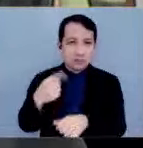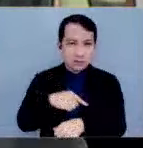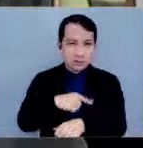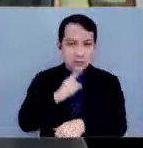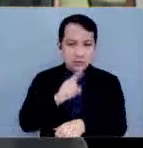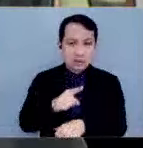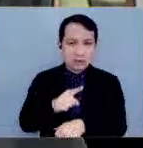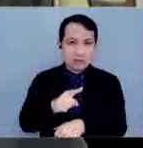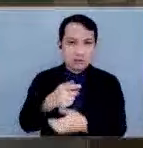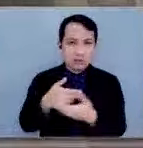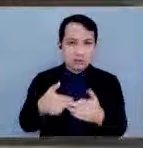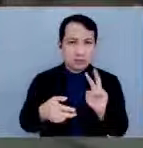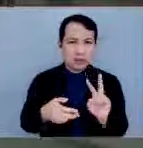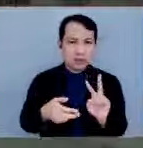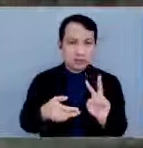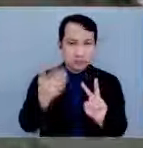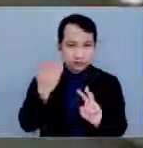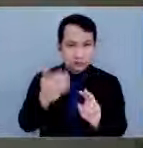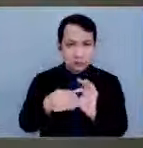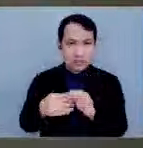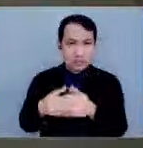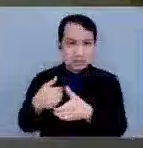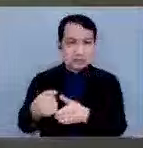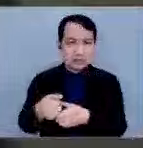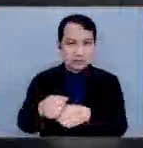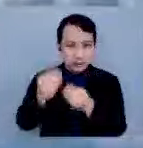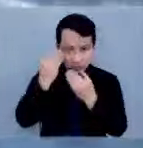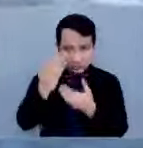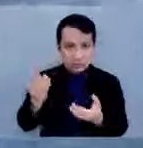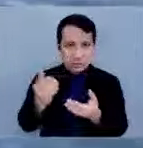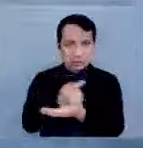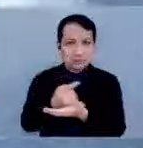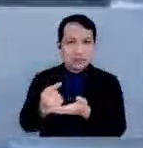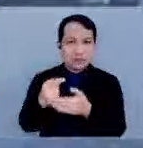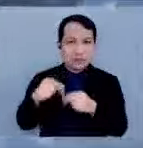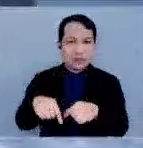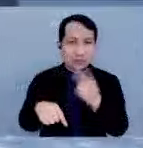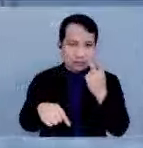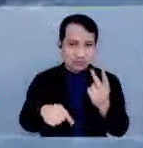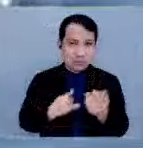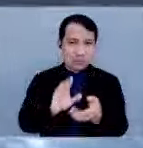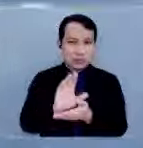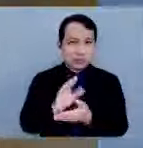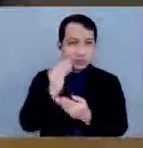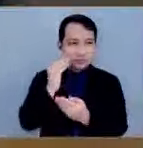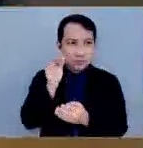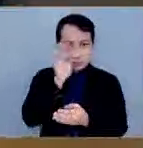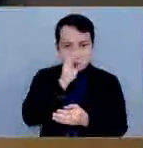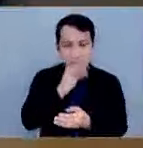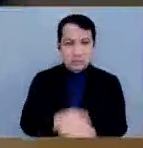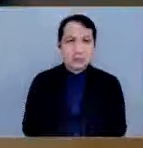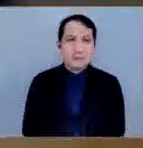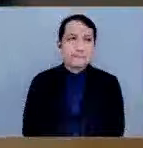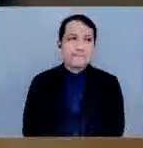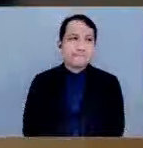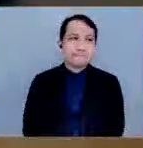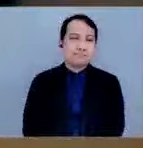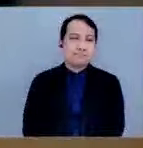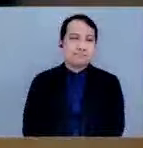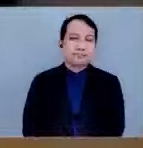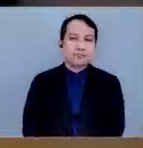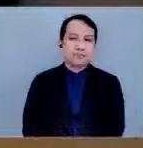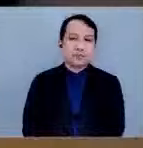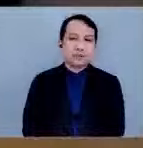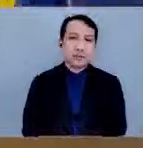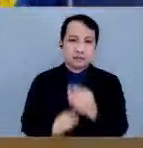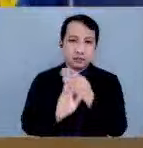ng dalawa nating kababayan. Inaasahan ngayong linggo ay matatagpuan na ang 10 ng mga Pinoy. Kaninang umaga, balik bansa na ang 2